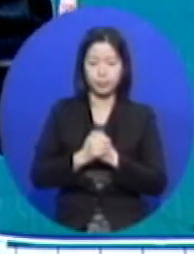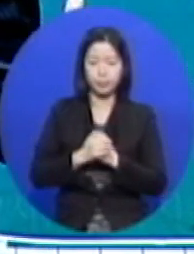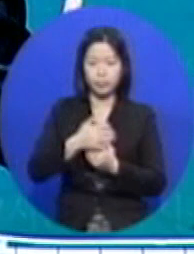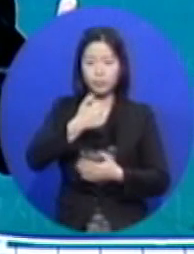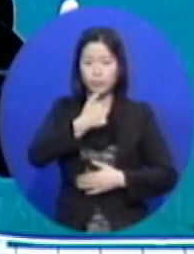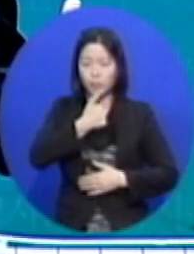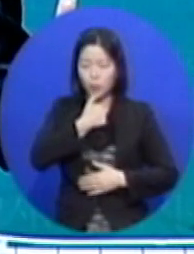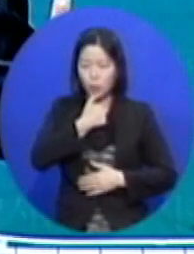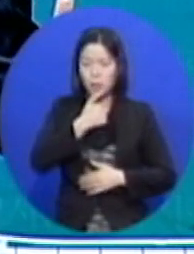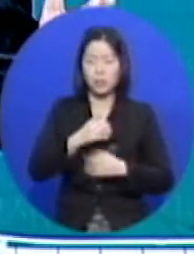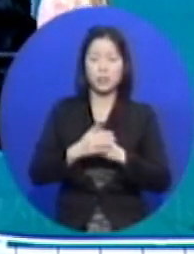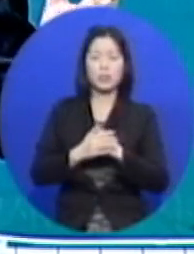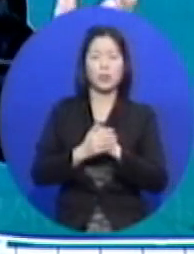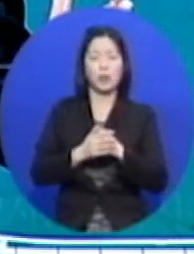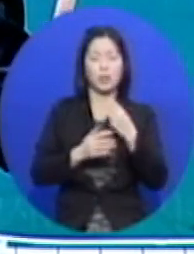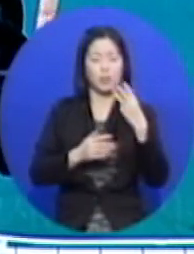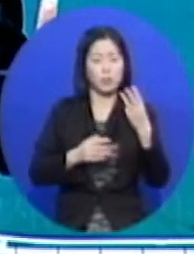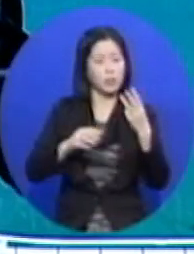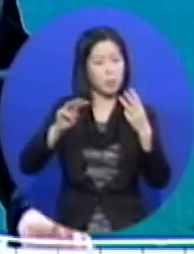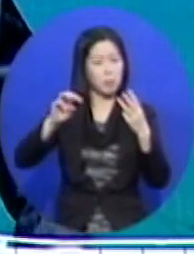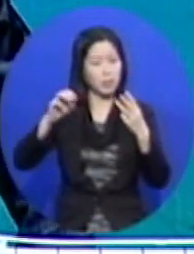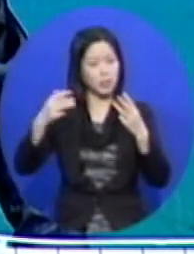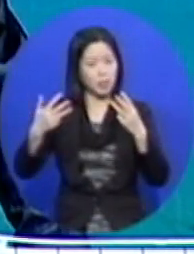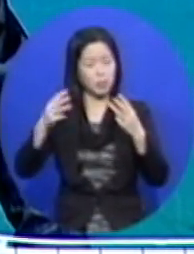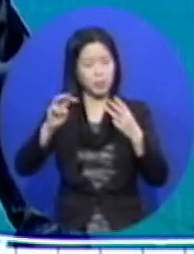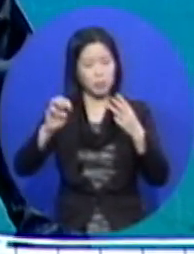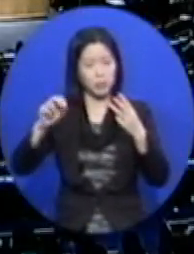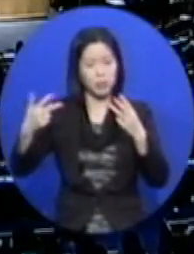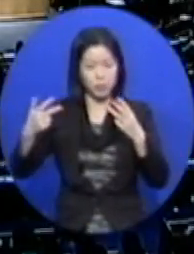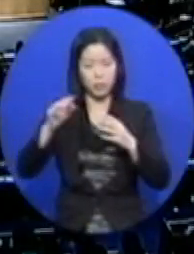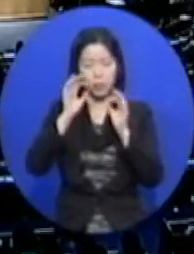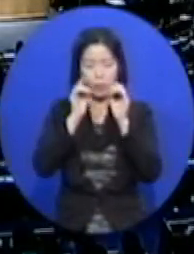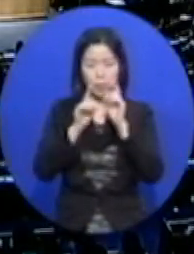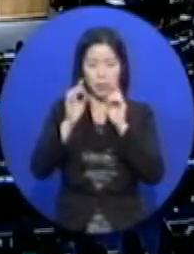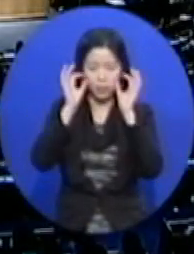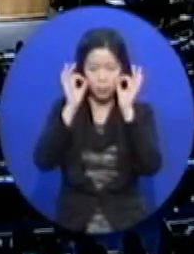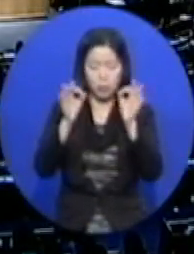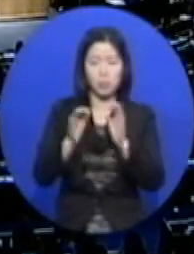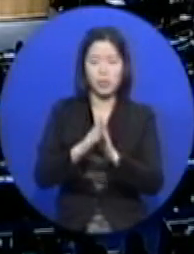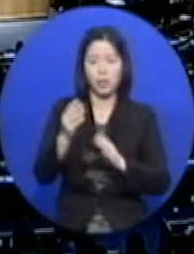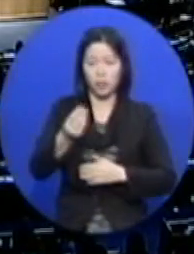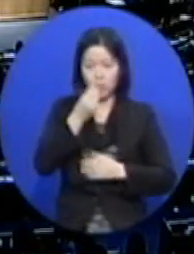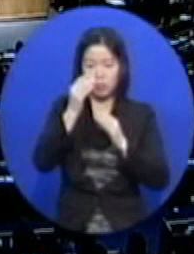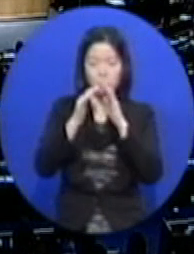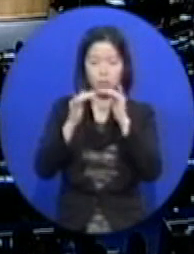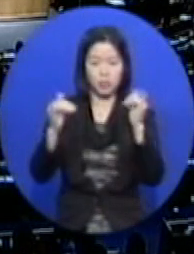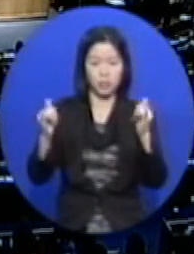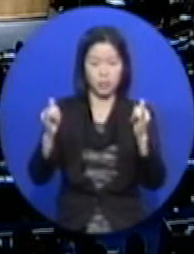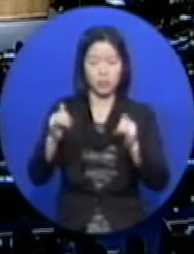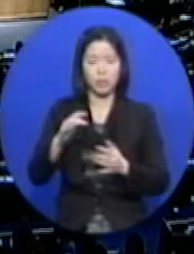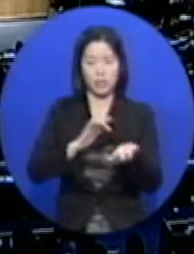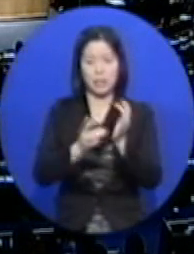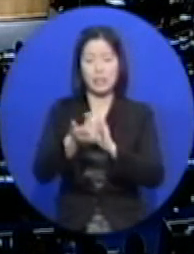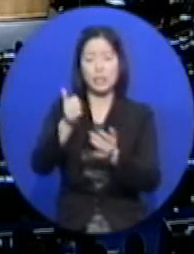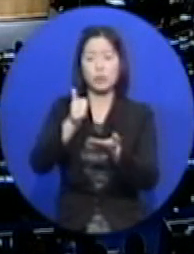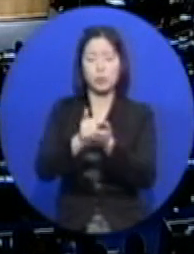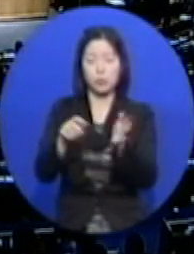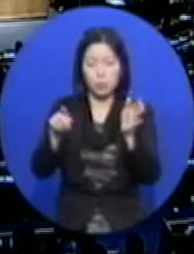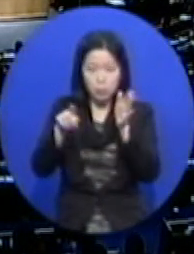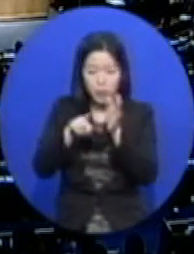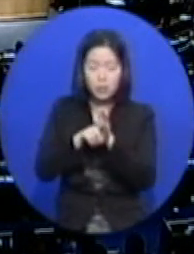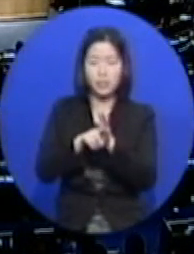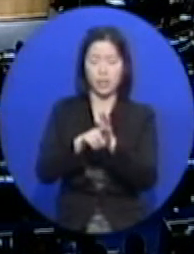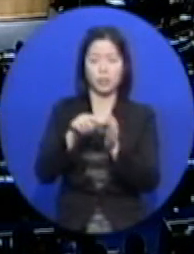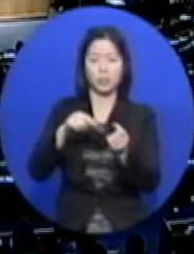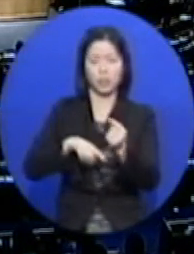로마서 8장 35 절에서 37절 까지 말씀 해 보면 성도들이 예수 믿는다는 이유 때문에 뭐 말할